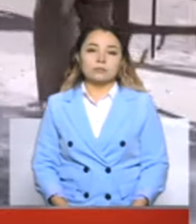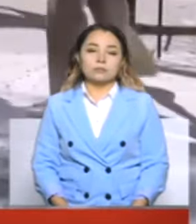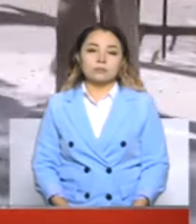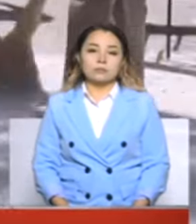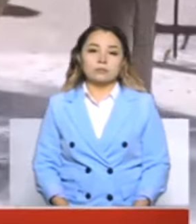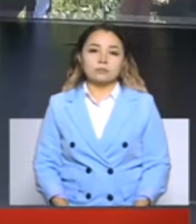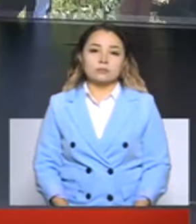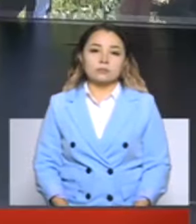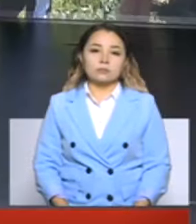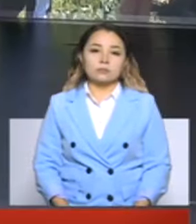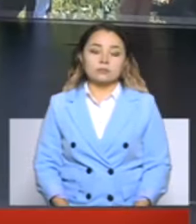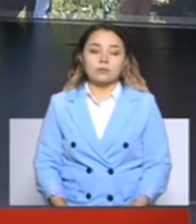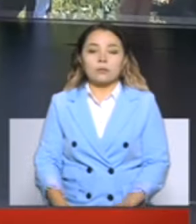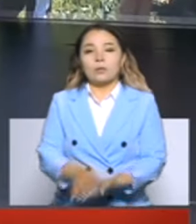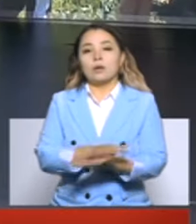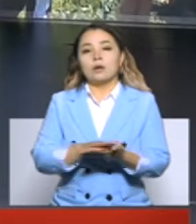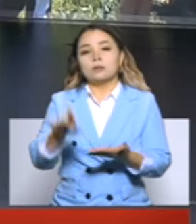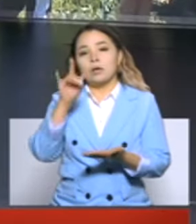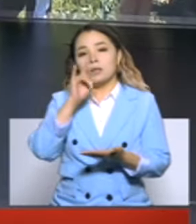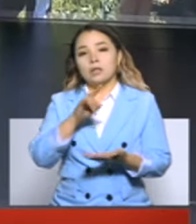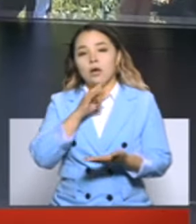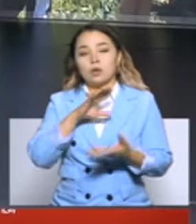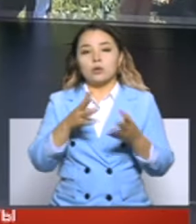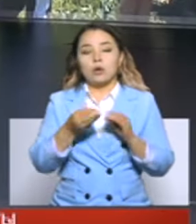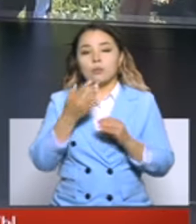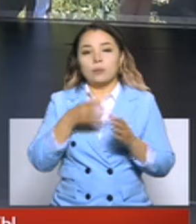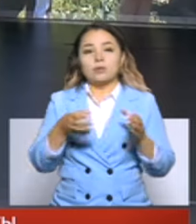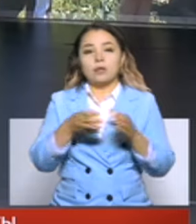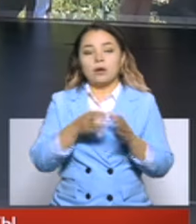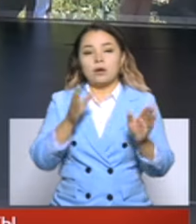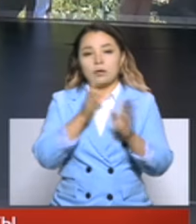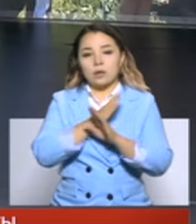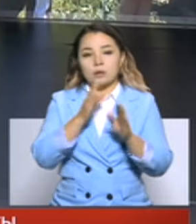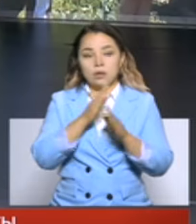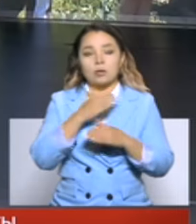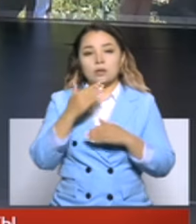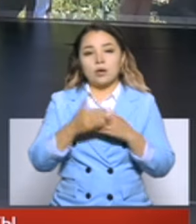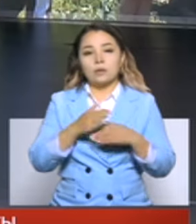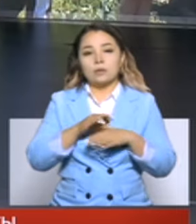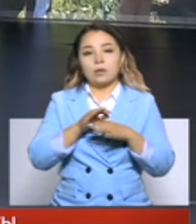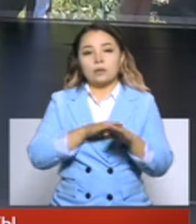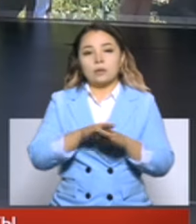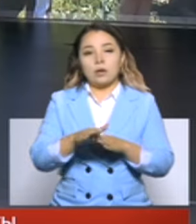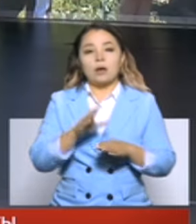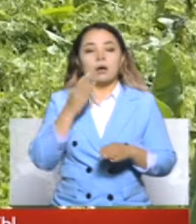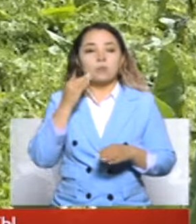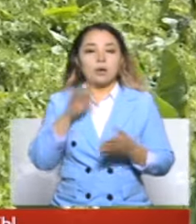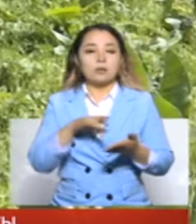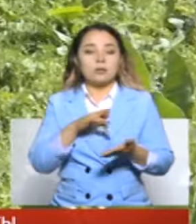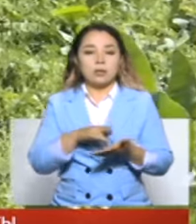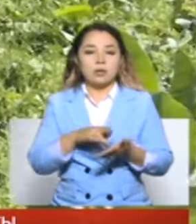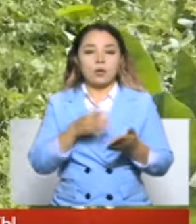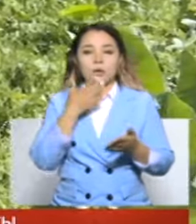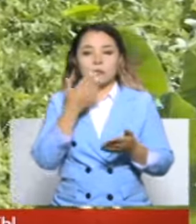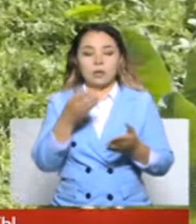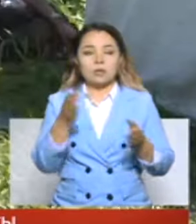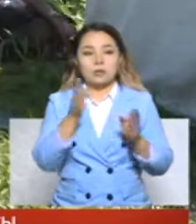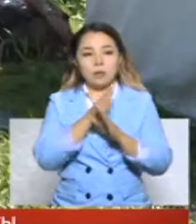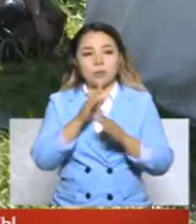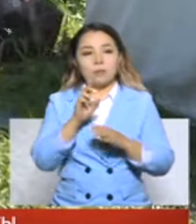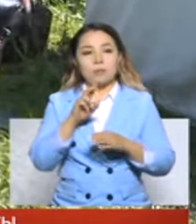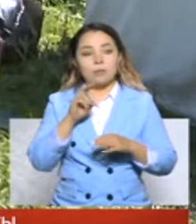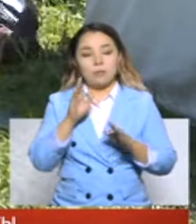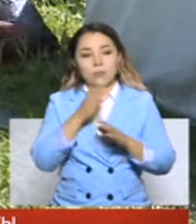облысынан. Таза Қазақстан жалпыұлттық экологиялық науқан аясында Алматыдағы Іле-Алатау ұлттық табиғи паркінің